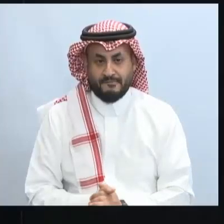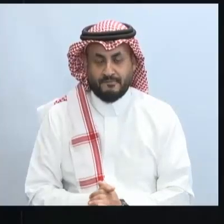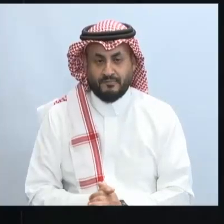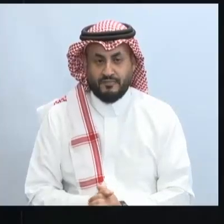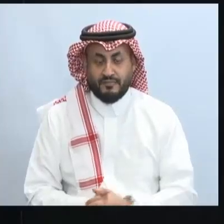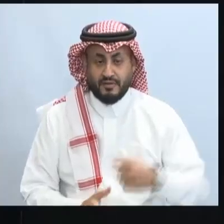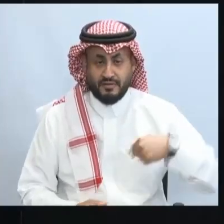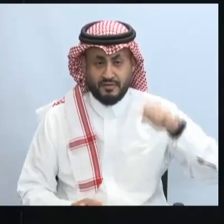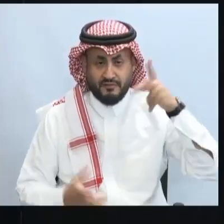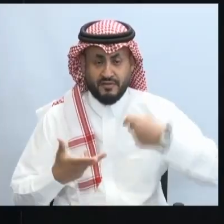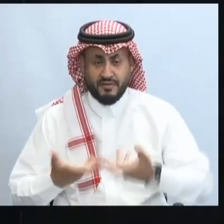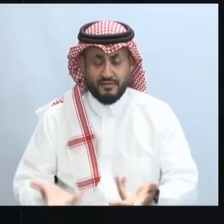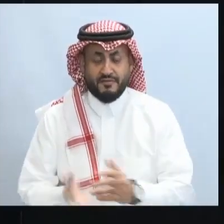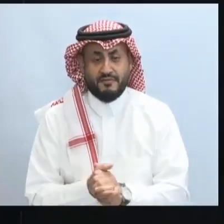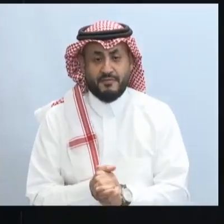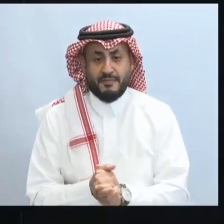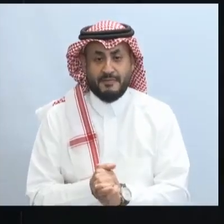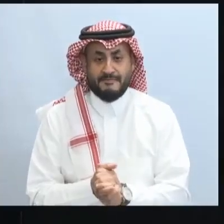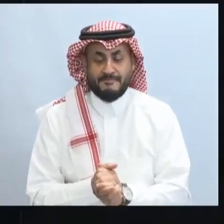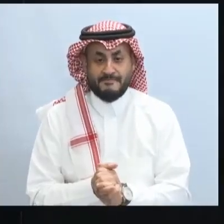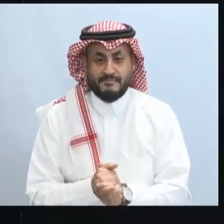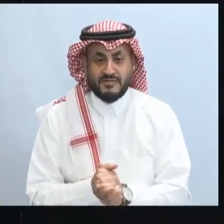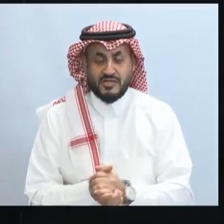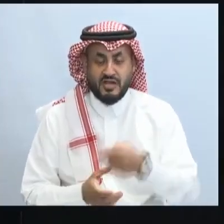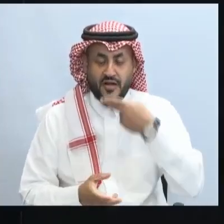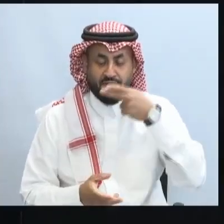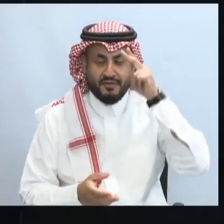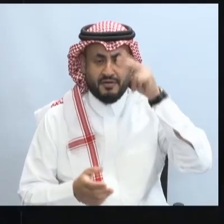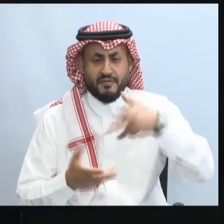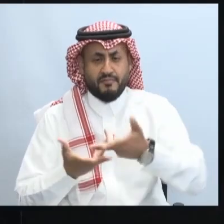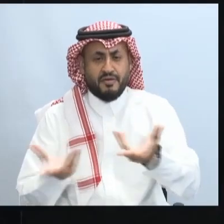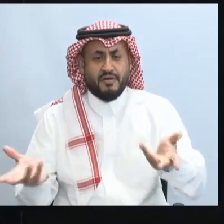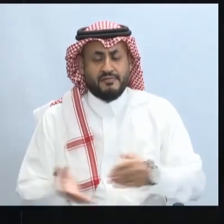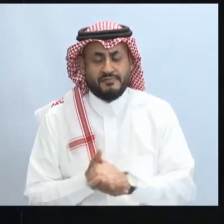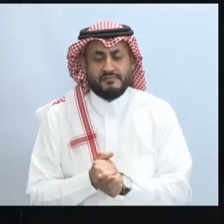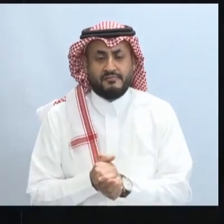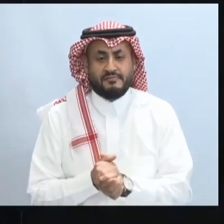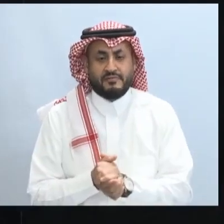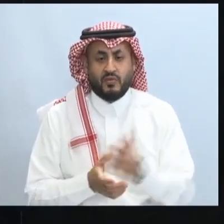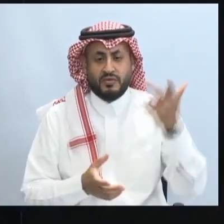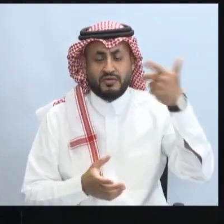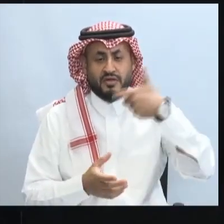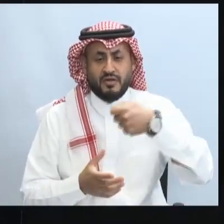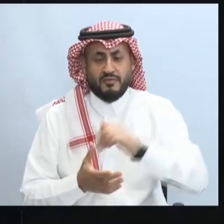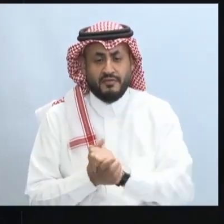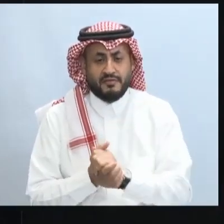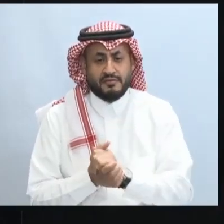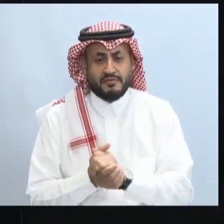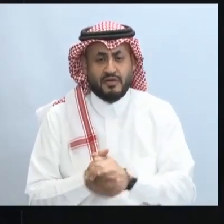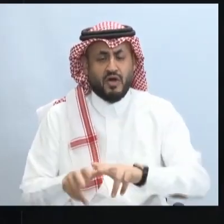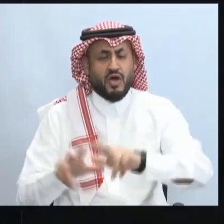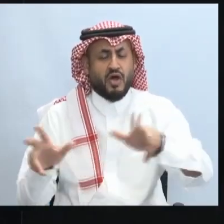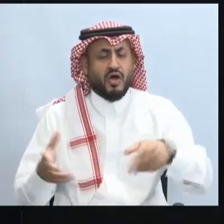بسم الله الرحمن الرحيم الحمد لله رب العالمين والصلاه والسلام على